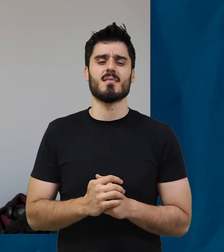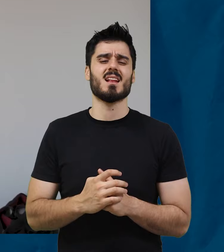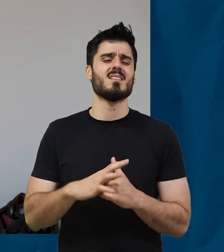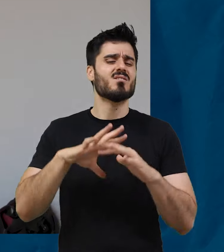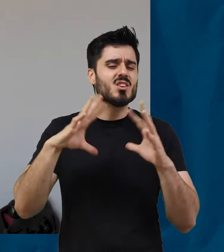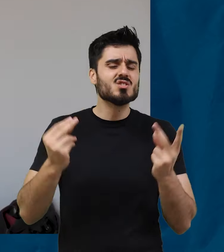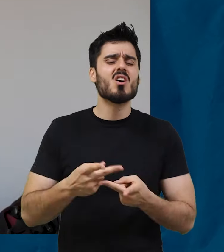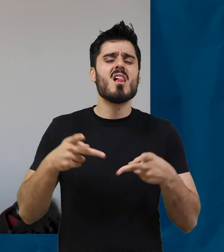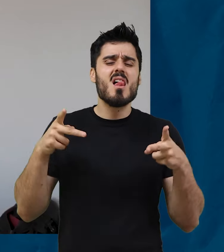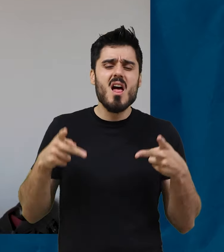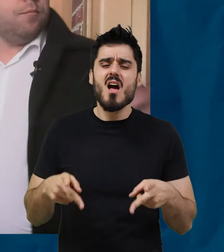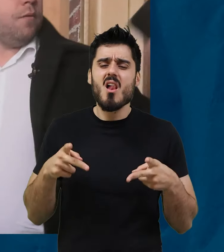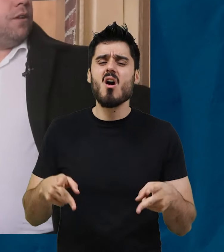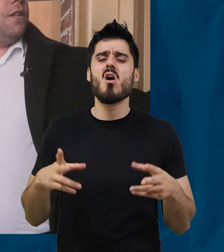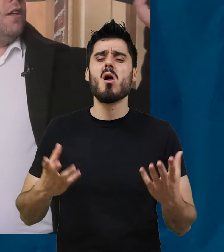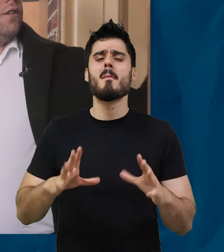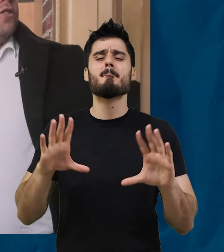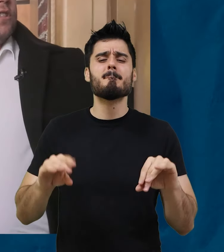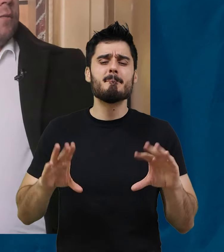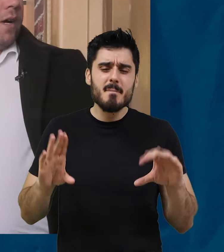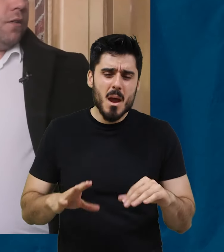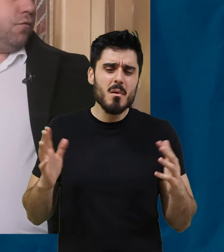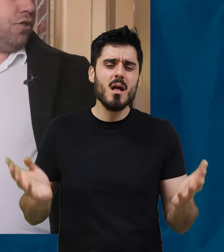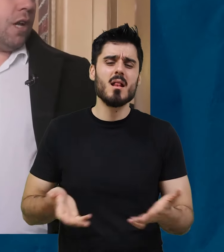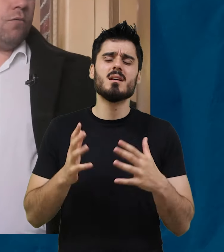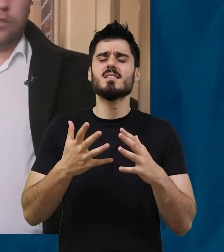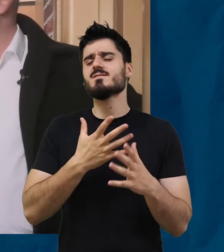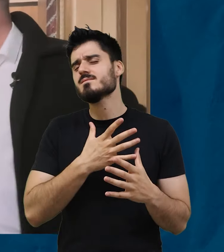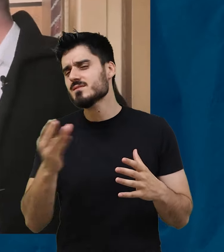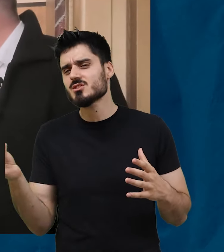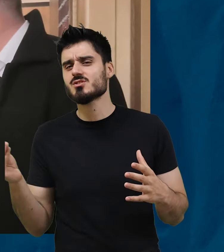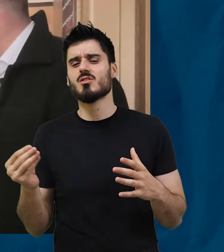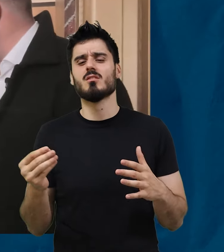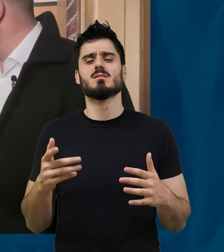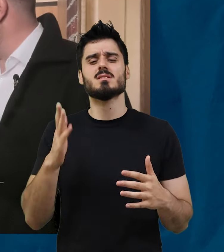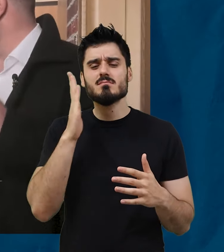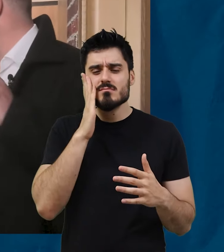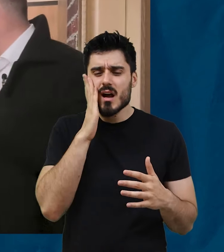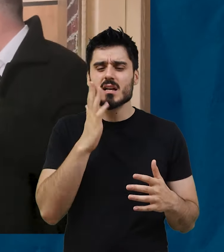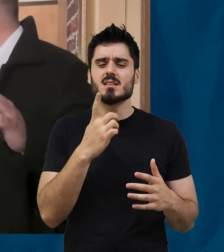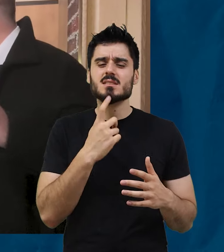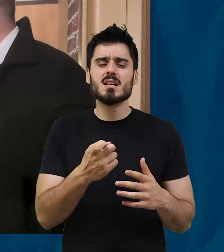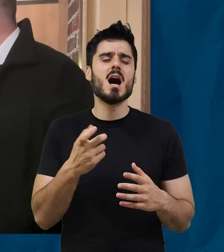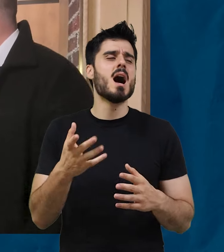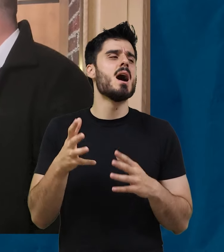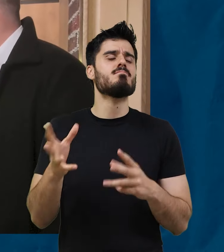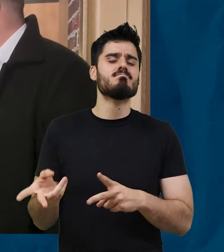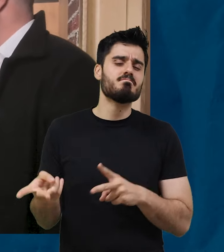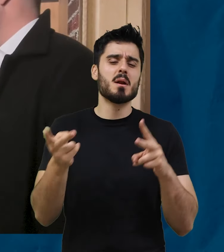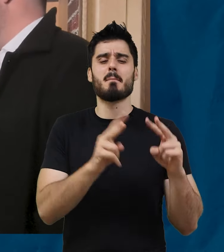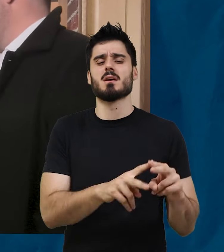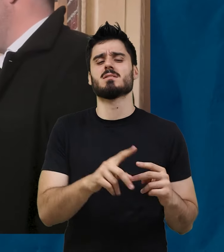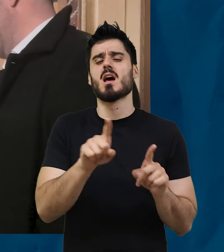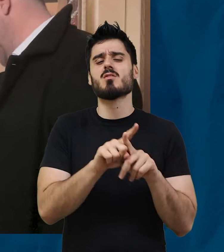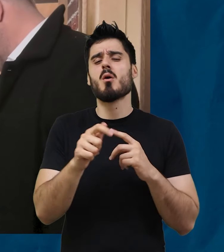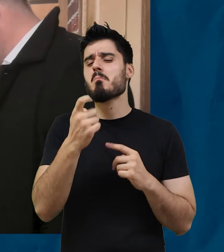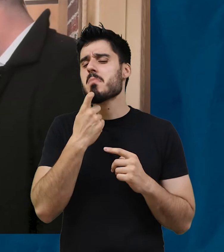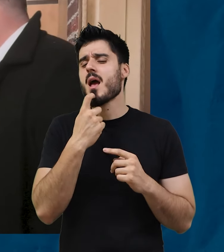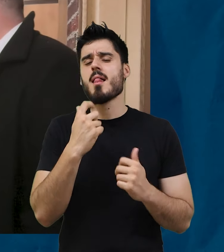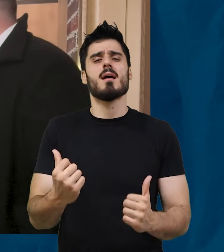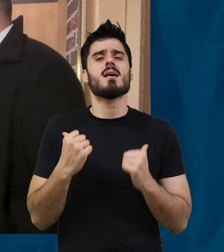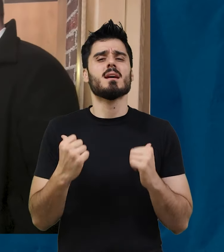Гардероби, легла, мебелите, мазилки, тухли. Двустранно разопаковаме спалния, всичко за нанасяне. Все едно бяла риза ще